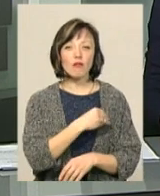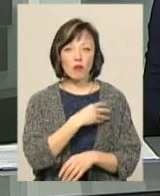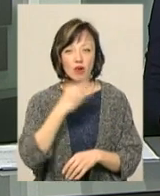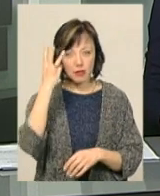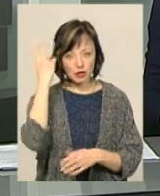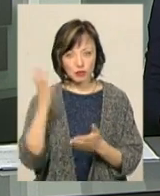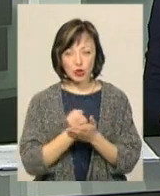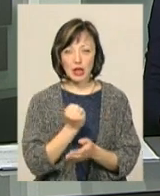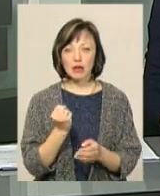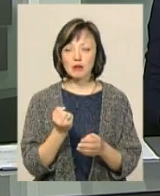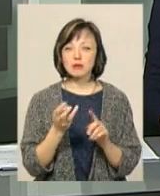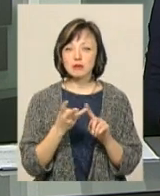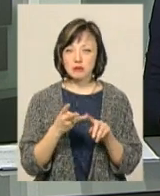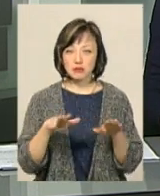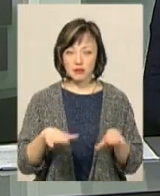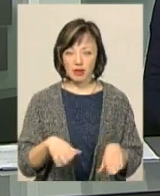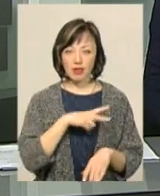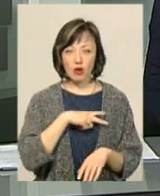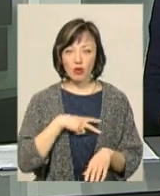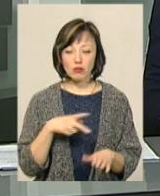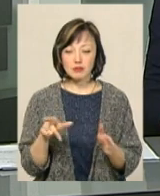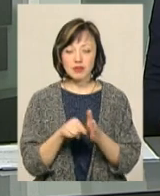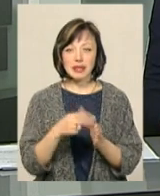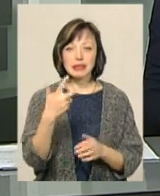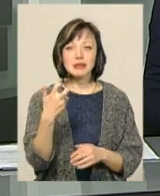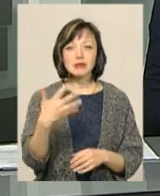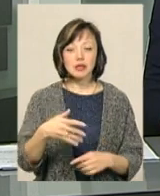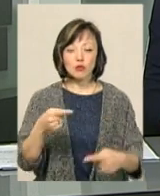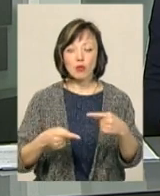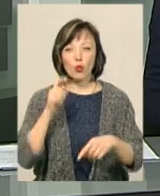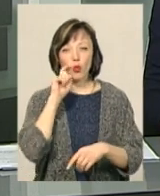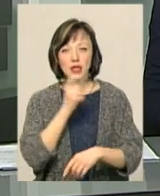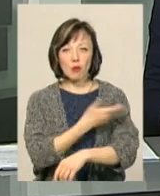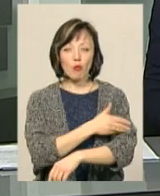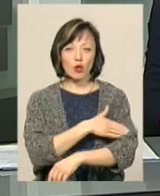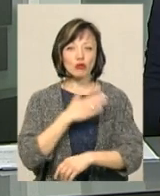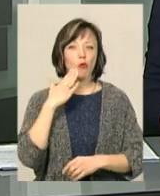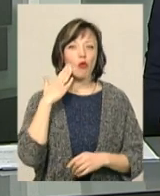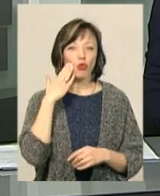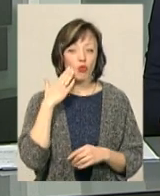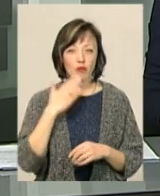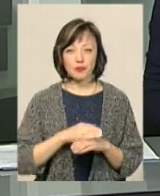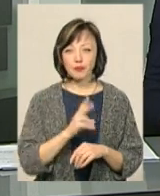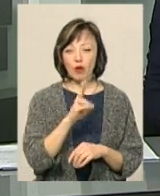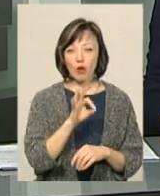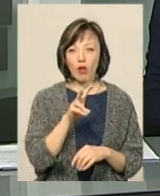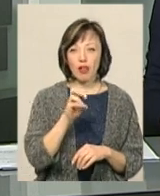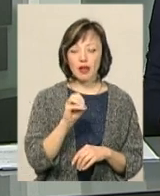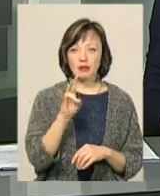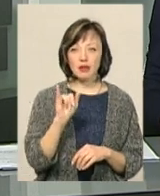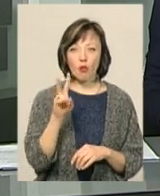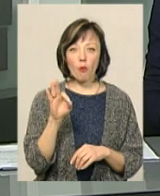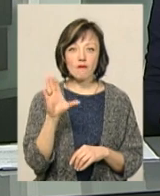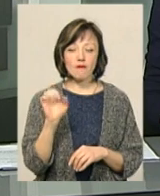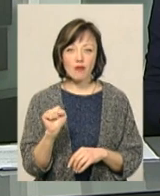здобули бронзові нагороди, змагаючись із 350 суперницями з України, Польщі та Молдови. Валерія Колесникова стала бронзовою